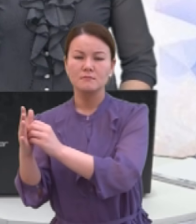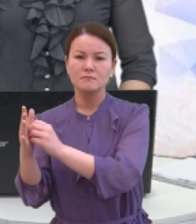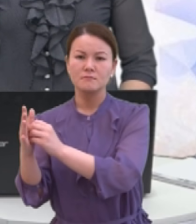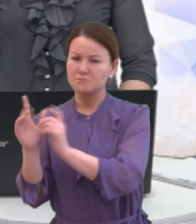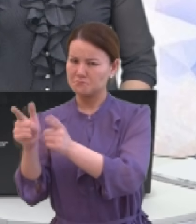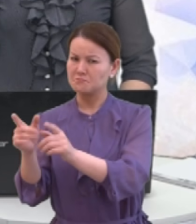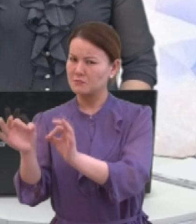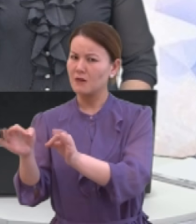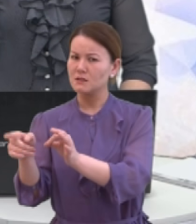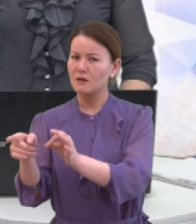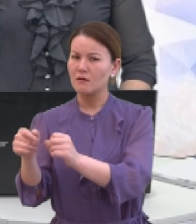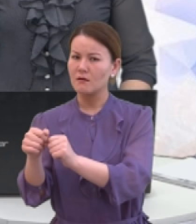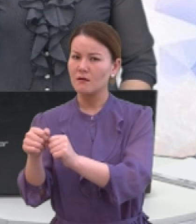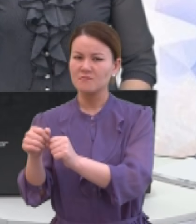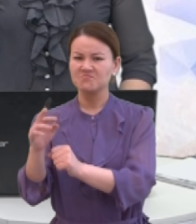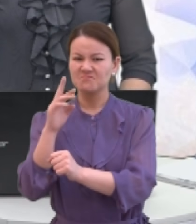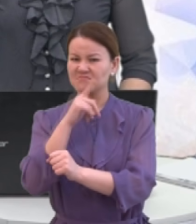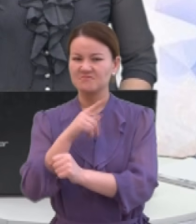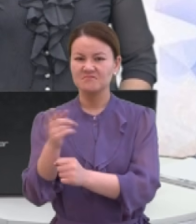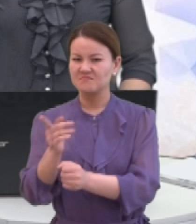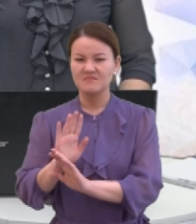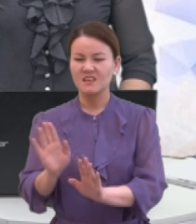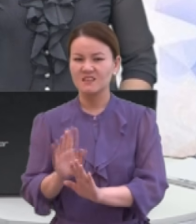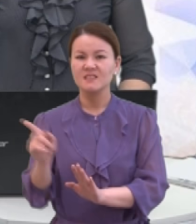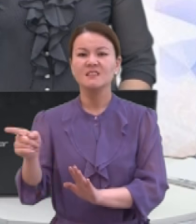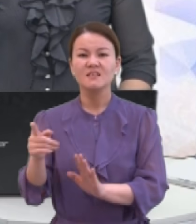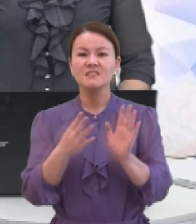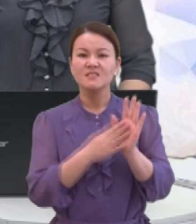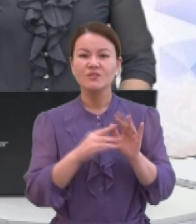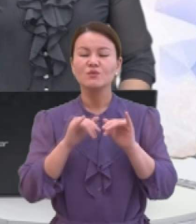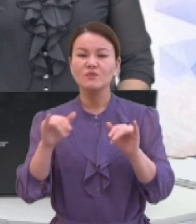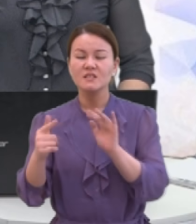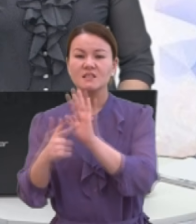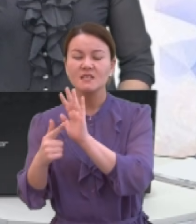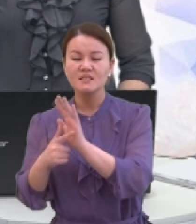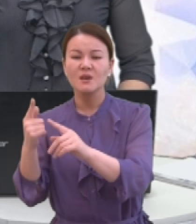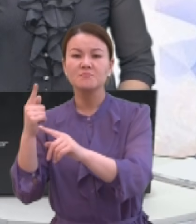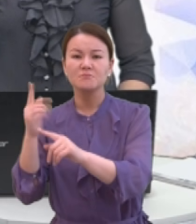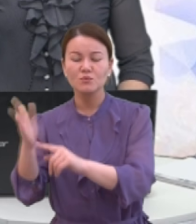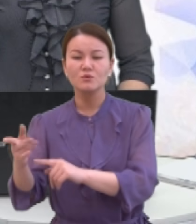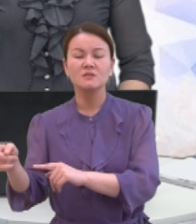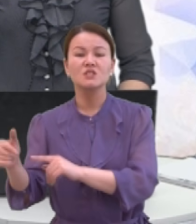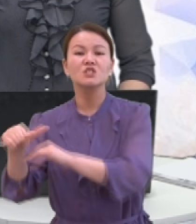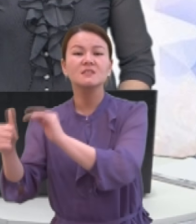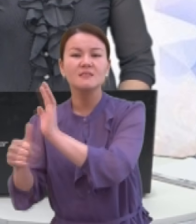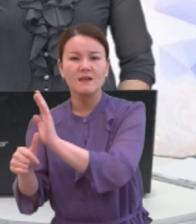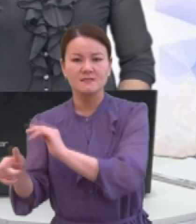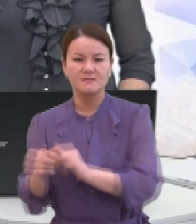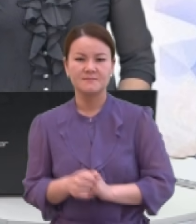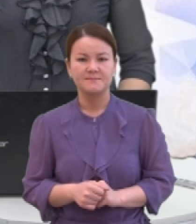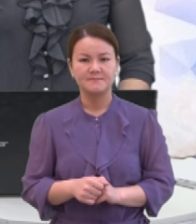с ними ребята нет 9 увеличить на 7 получится 16